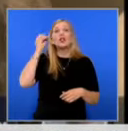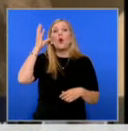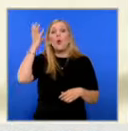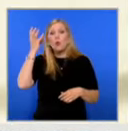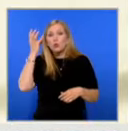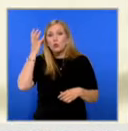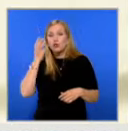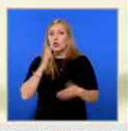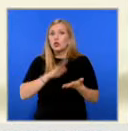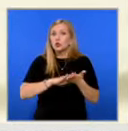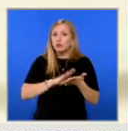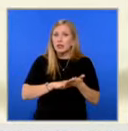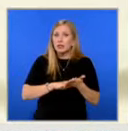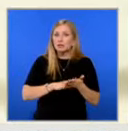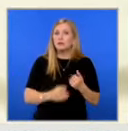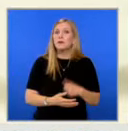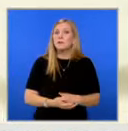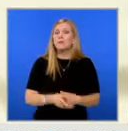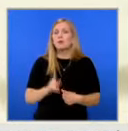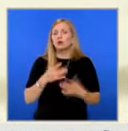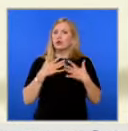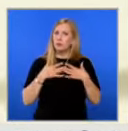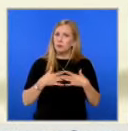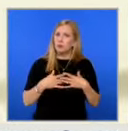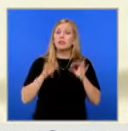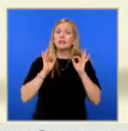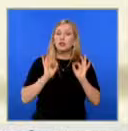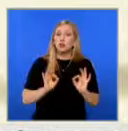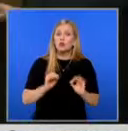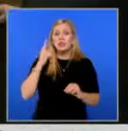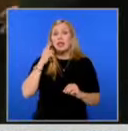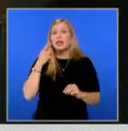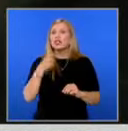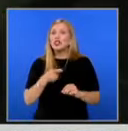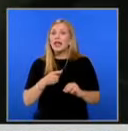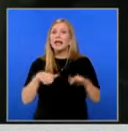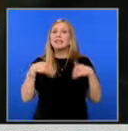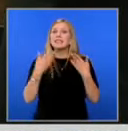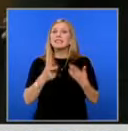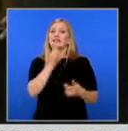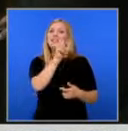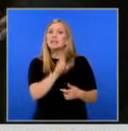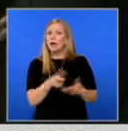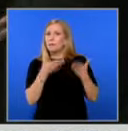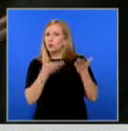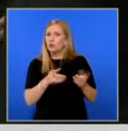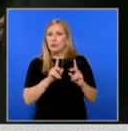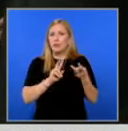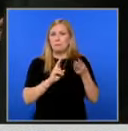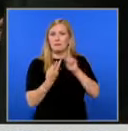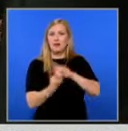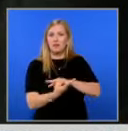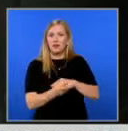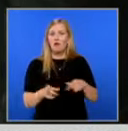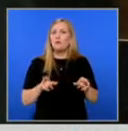на ити могат да си отдъхнат със сигурност е установено че симпатичното извънземно от екрана не се е превърнало